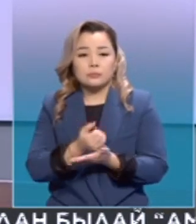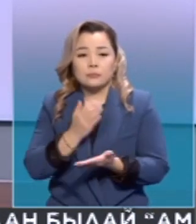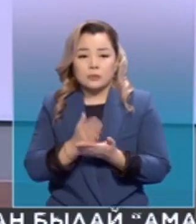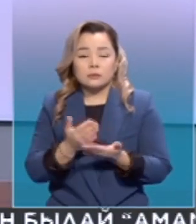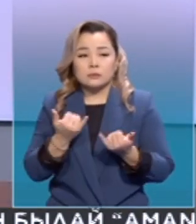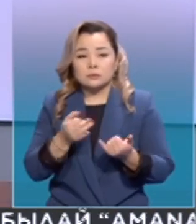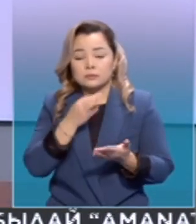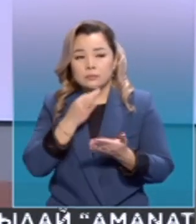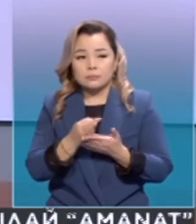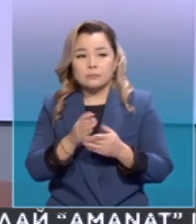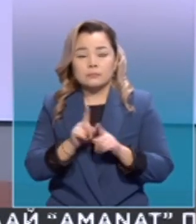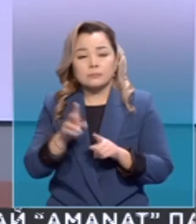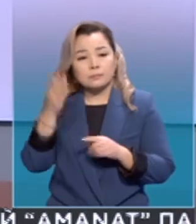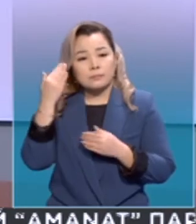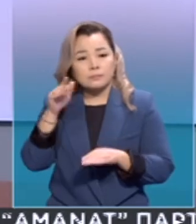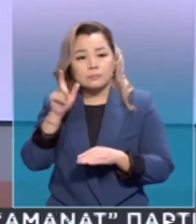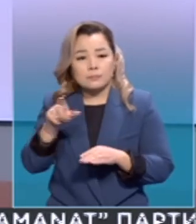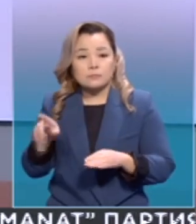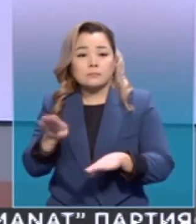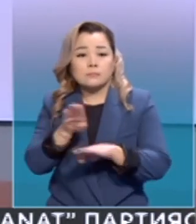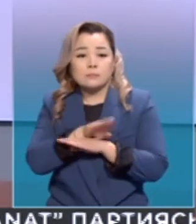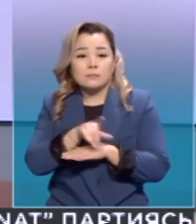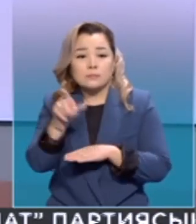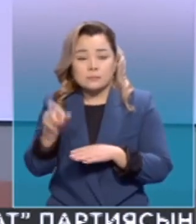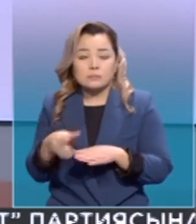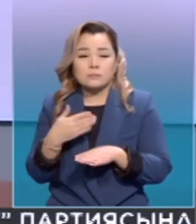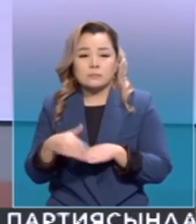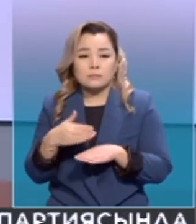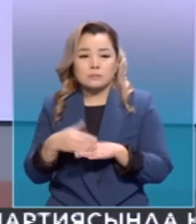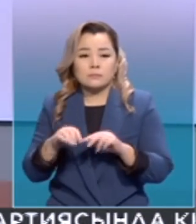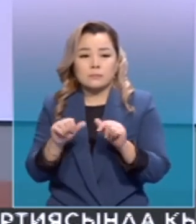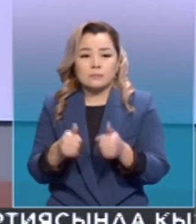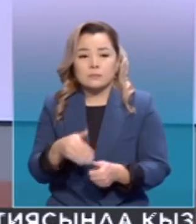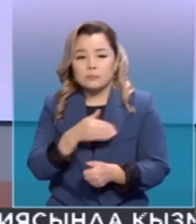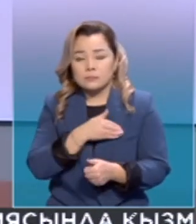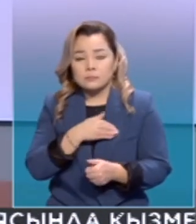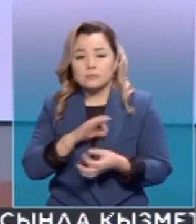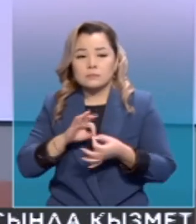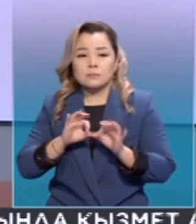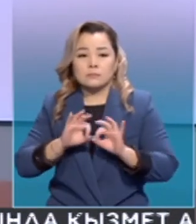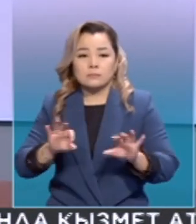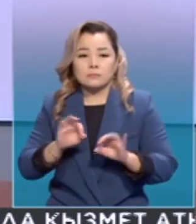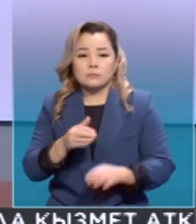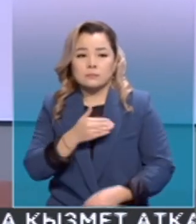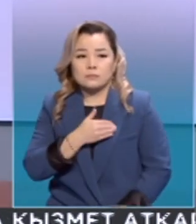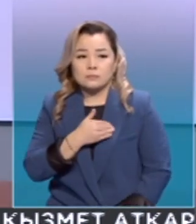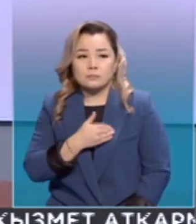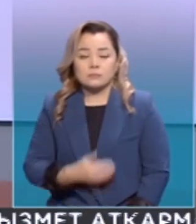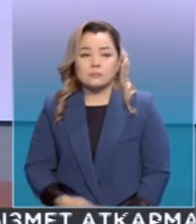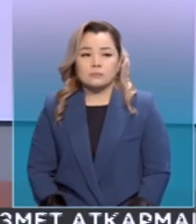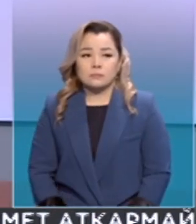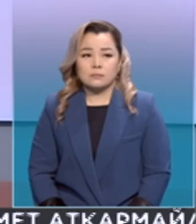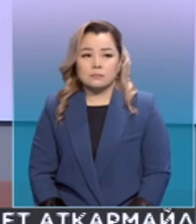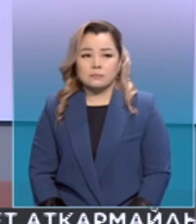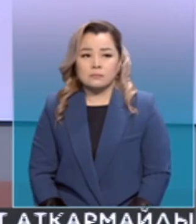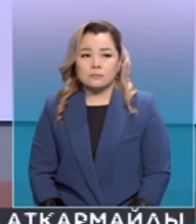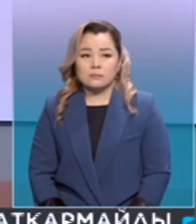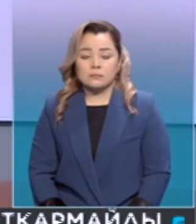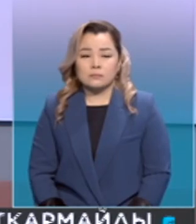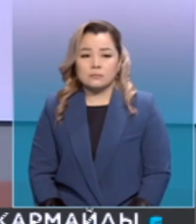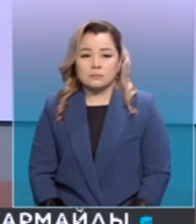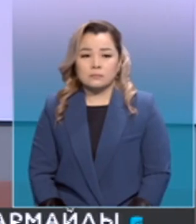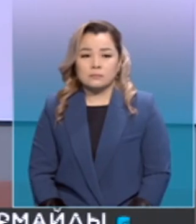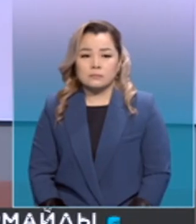Ең сорақысы белгісіз біреулер марқұмның атынан несие рәсімдемек болған. Әріптесім Жақсыбек Кемал мәселенің мән-жайына үңілуге тырысты.